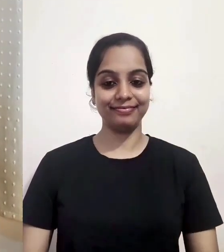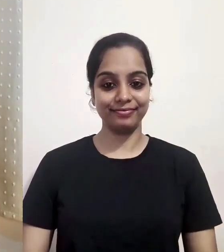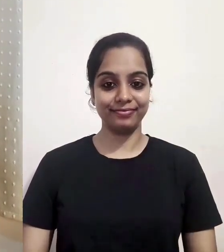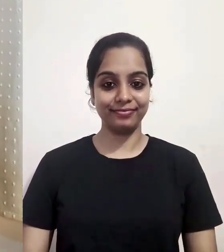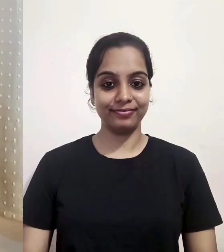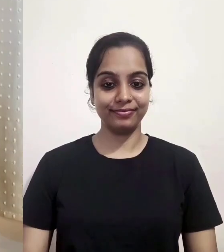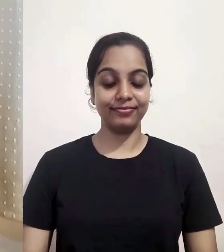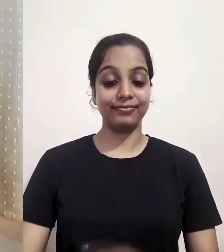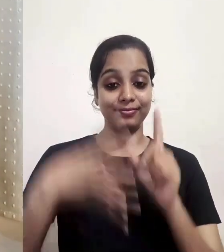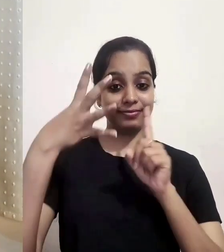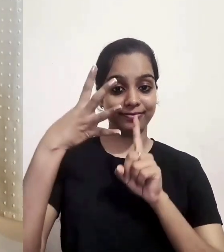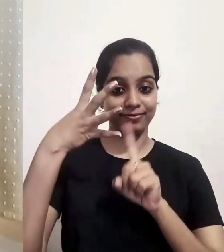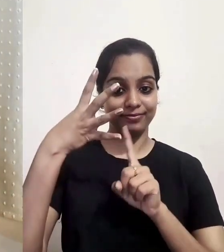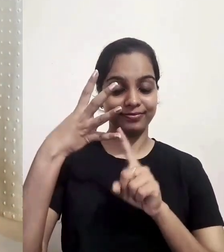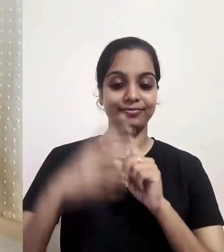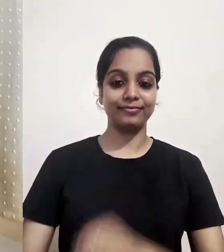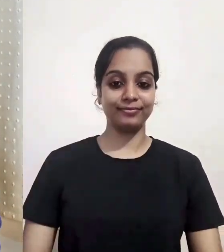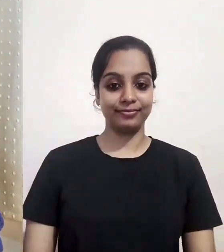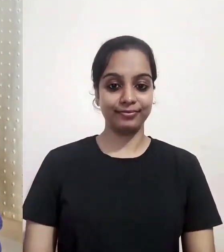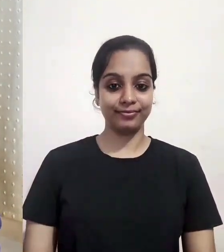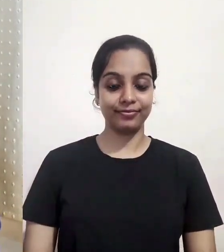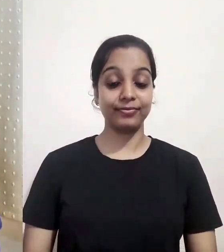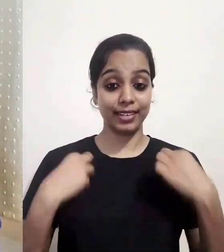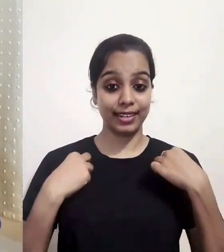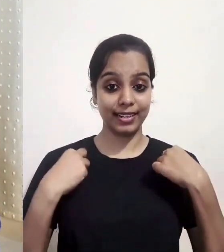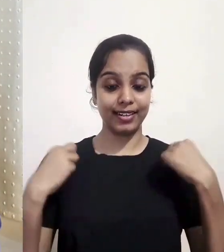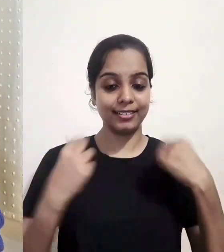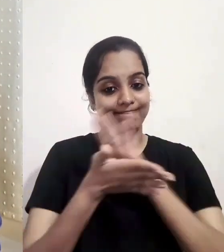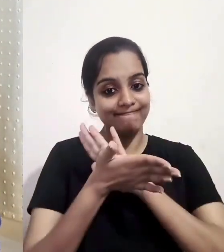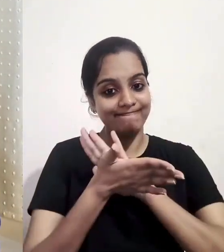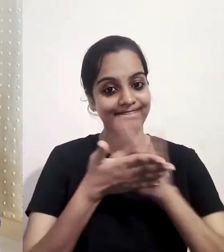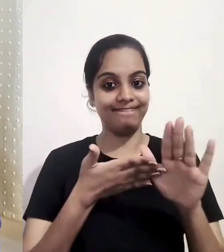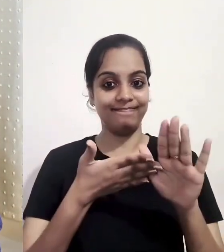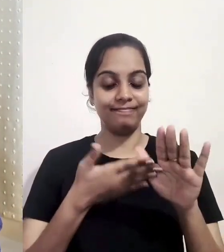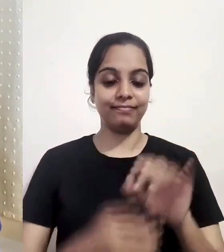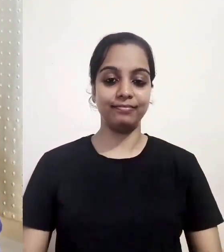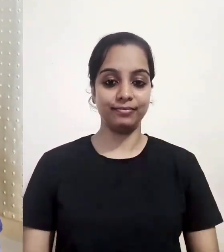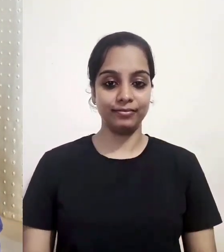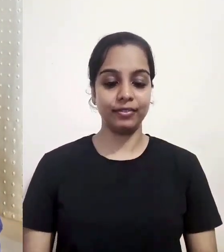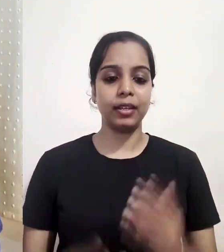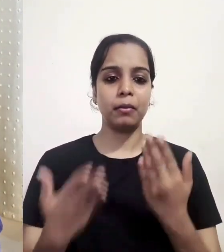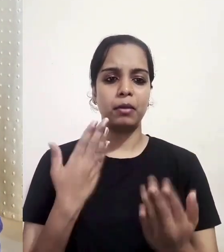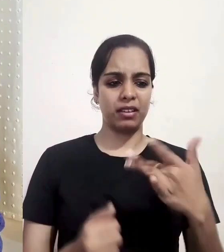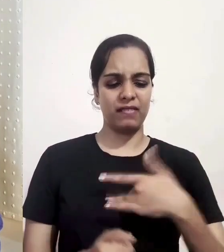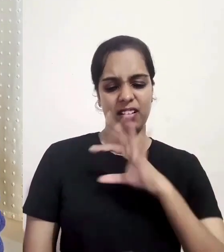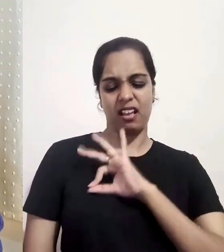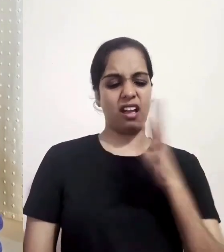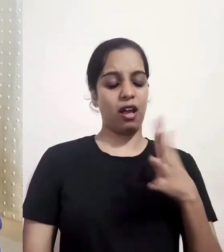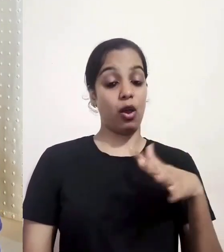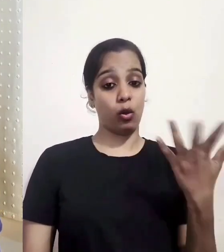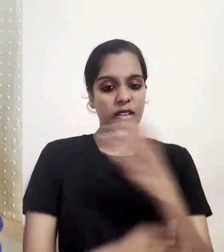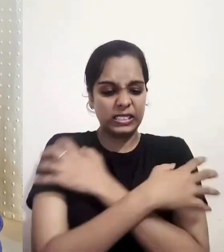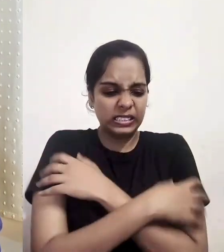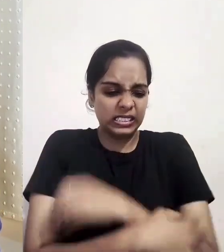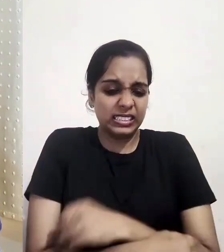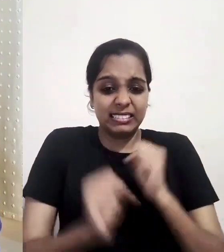ഡ്രസ്സ് കംഫർട്ടബിൾ ആയിരിക്കാൻ നോക്കുക. ഇനി നാലാമത്തെ പോയിന്റ് എന്ന് പറയുന്നത് നമ്മൾ ധരിക്കുന്ന വസ്ത്രം വൃത്തിയുള്ളതായിട്ട് സൂക്ഷിക്കുക. ചിലപ്പോൾ നമുക്ക്